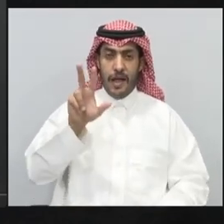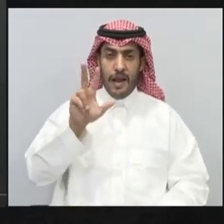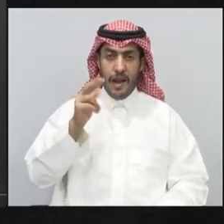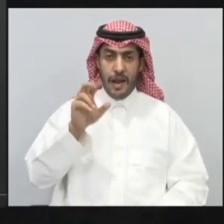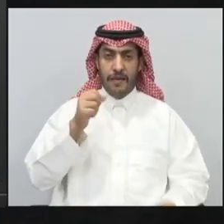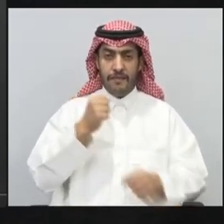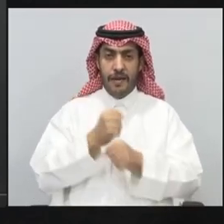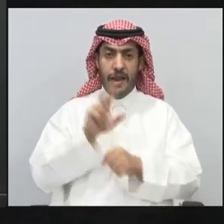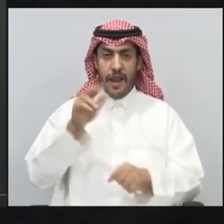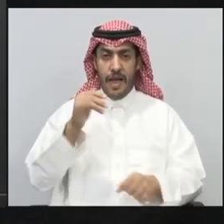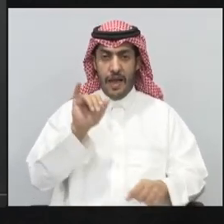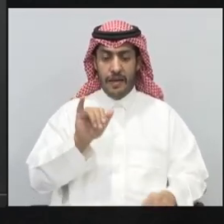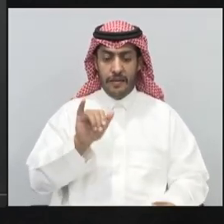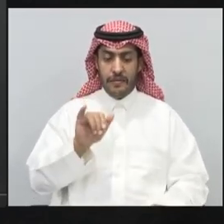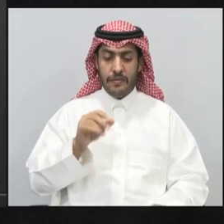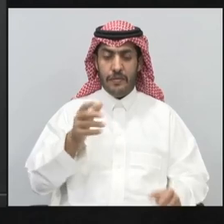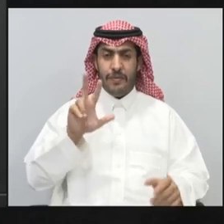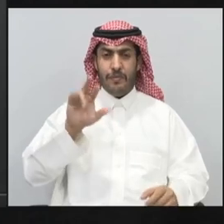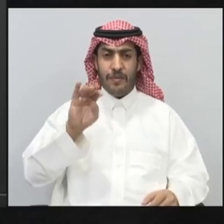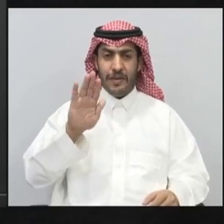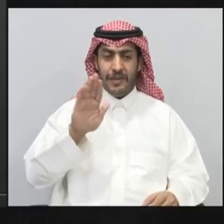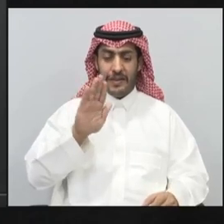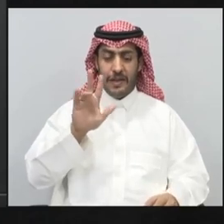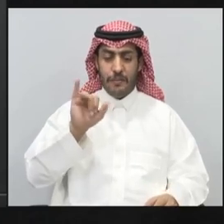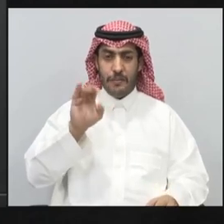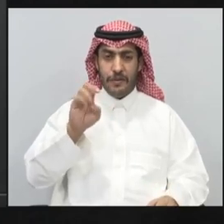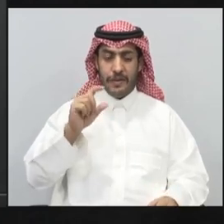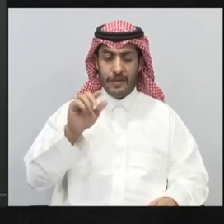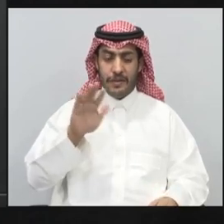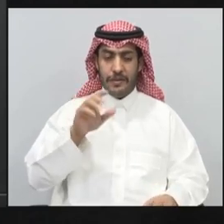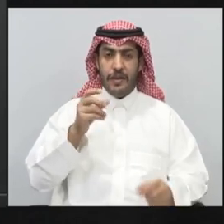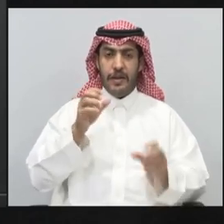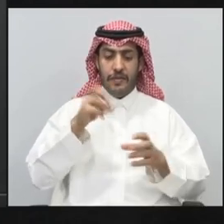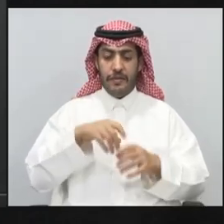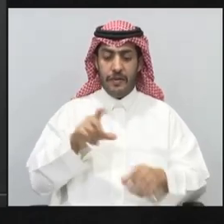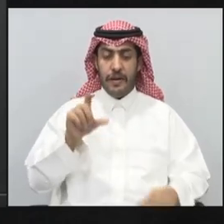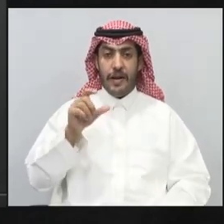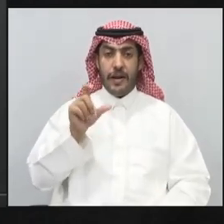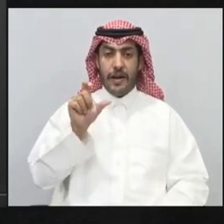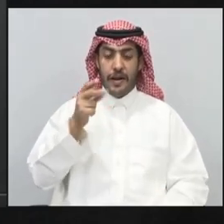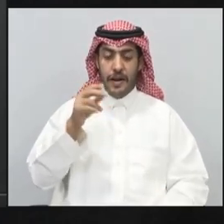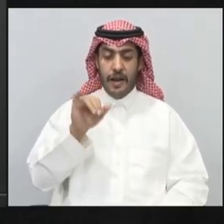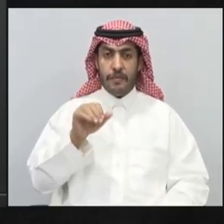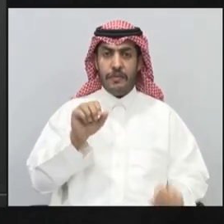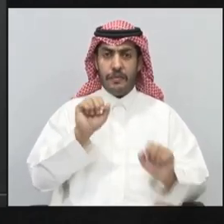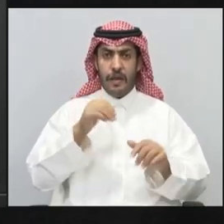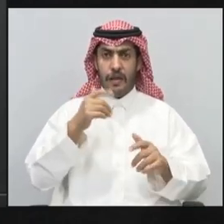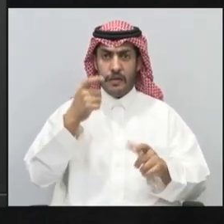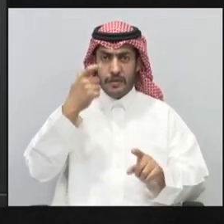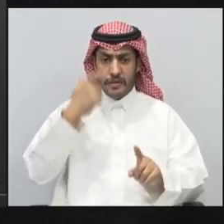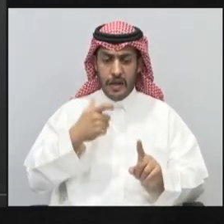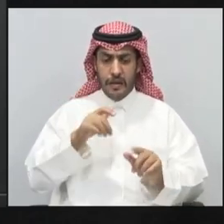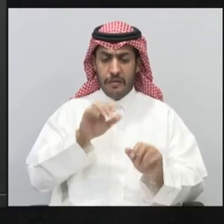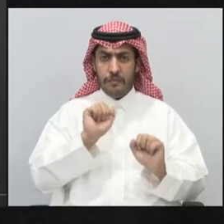والفاعل الحي المكدس بنفايات هو المخصوص بالذم طيب نعمه صفه المرء النظافه